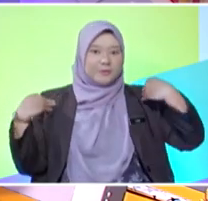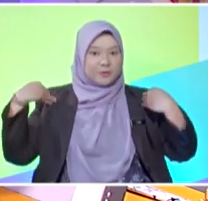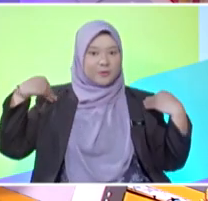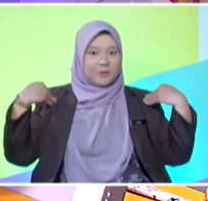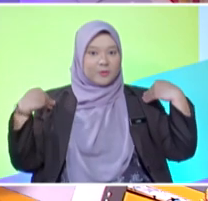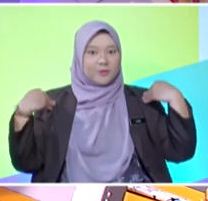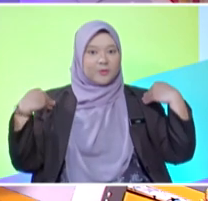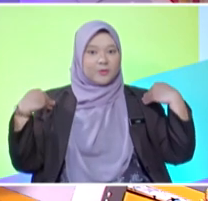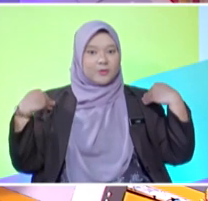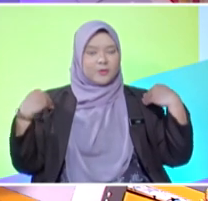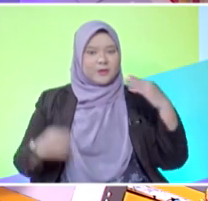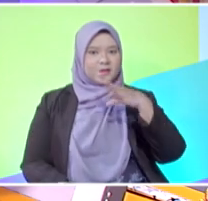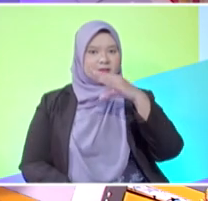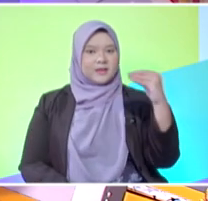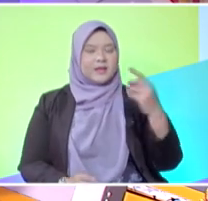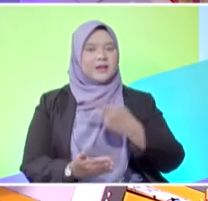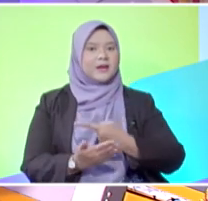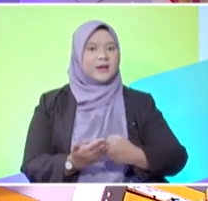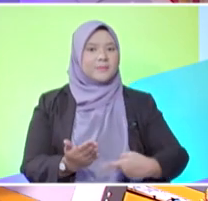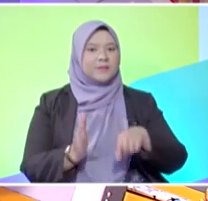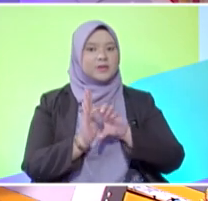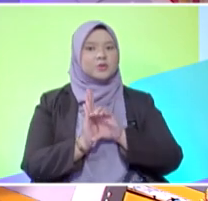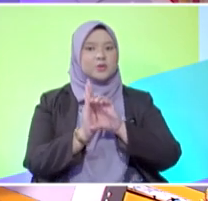tersebut jenis tumbuhan Sebutkan